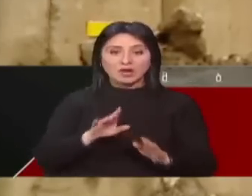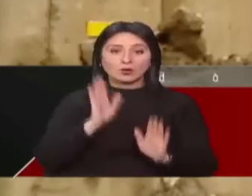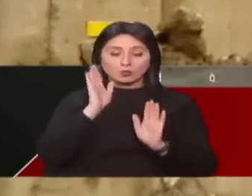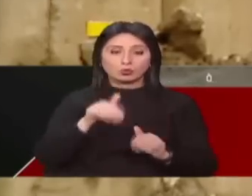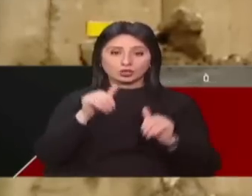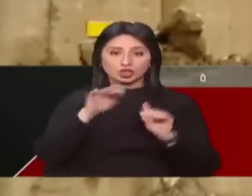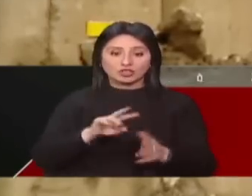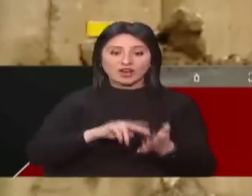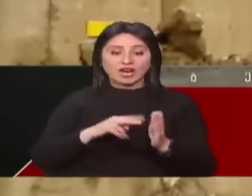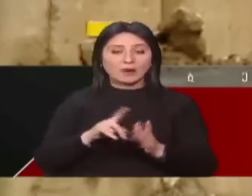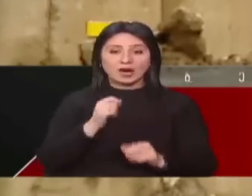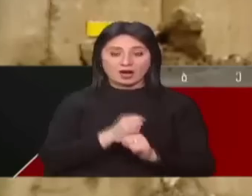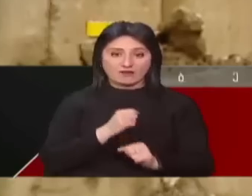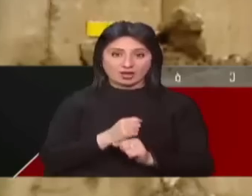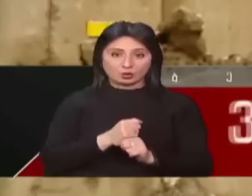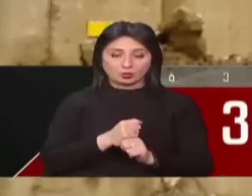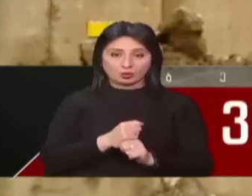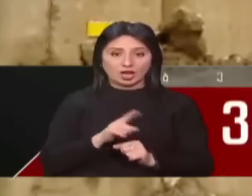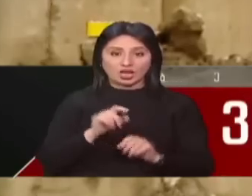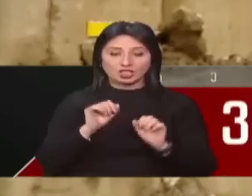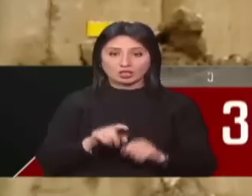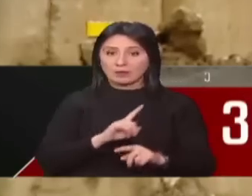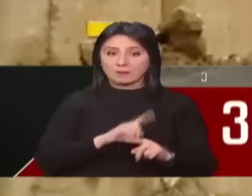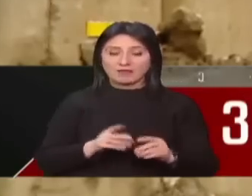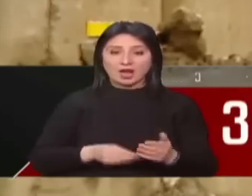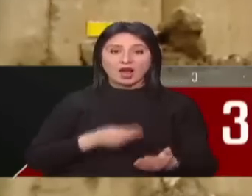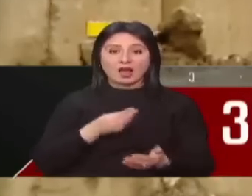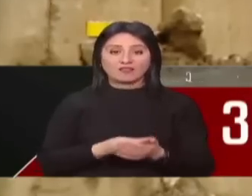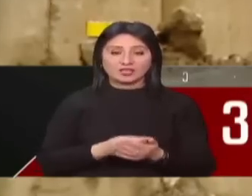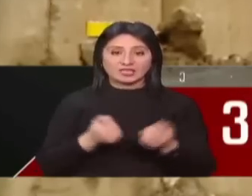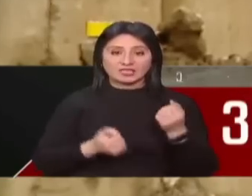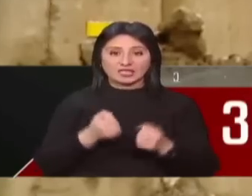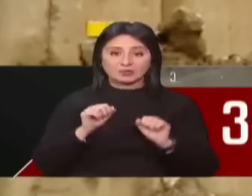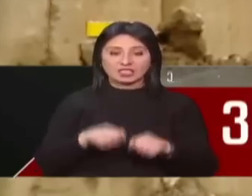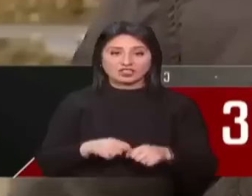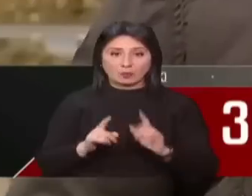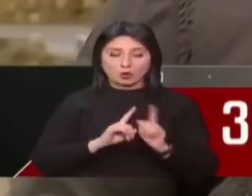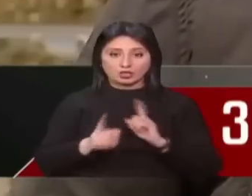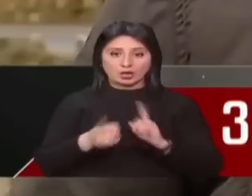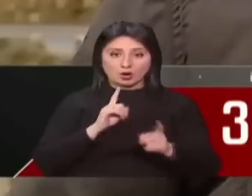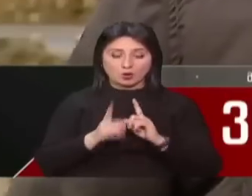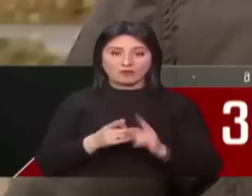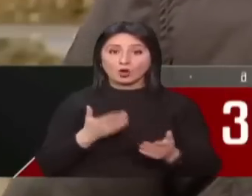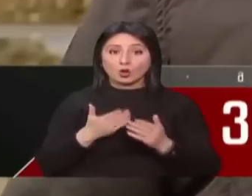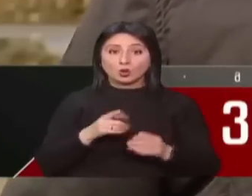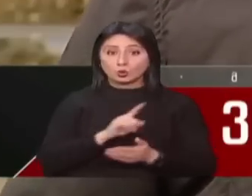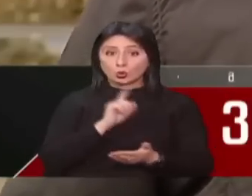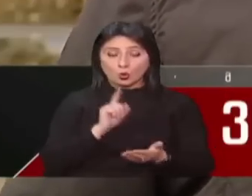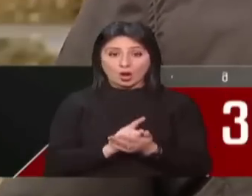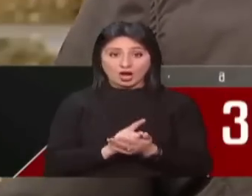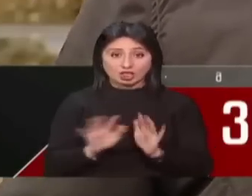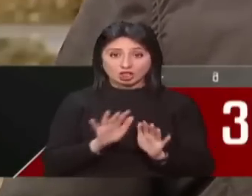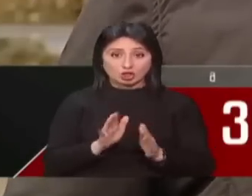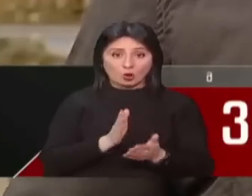დაიდება შესაბამისი გეგმა, თუ რა უნდა გავაკეთოთ და რაც შეიძლება მალე აღვადგინოთ სატრანსპორტო საშუალებების მოძრაობა. თუ კი იმ აუცილებელ ზომებს